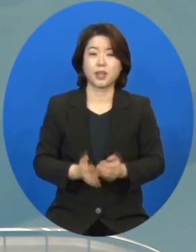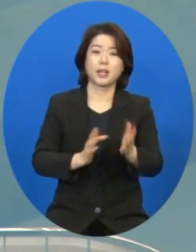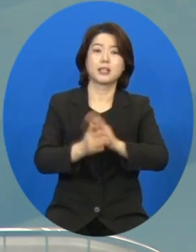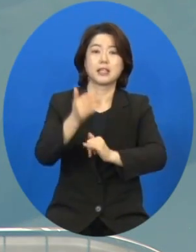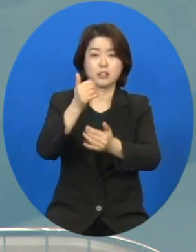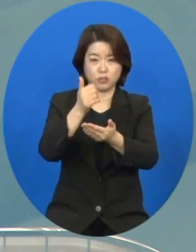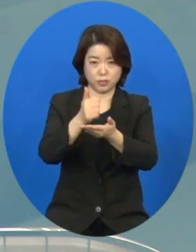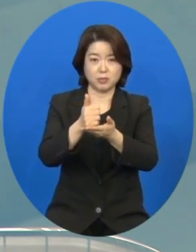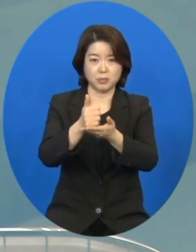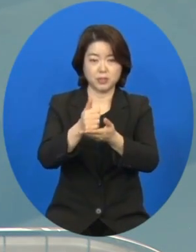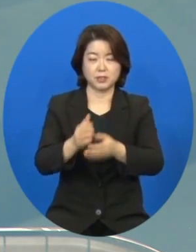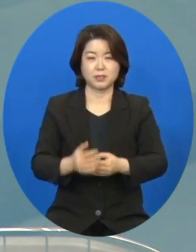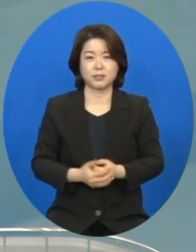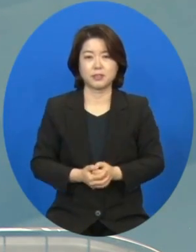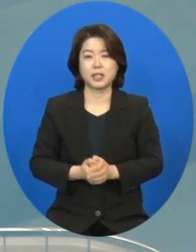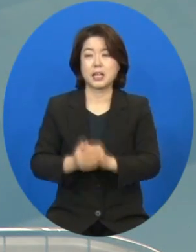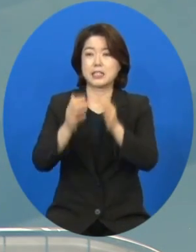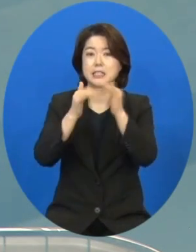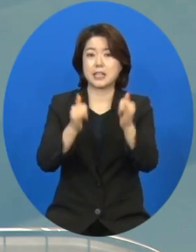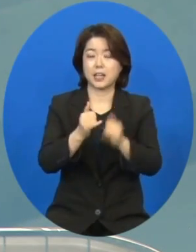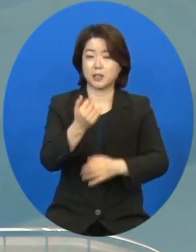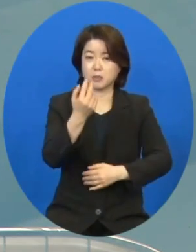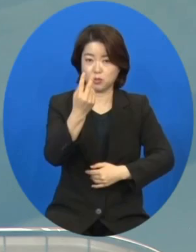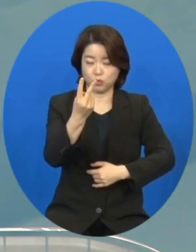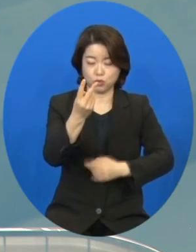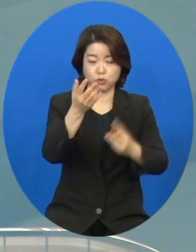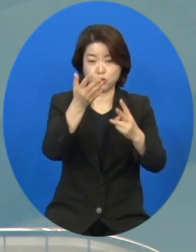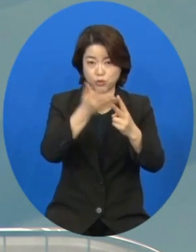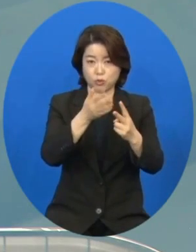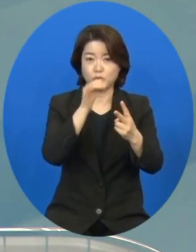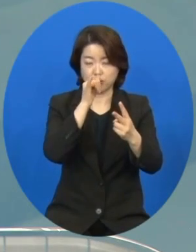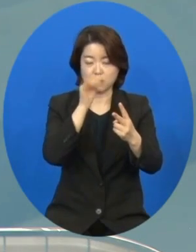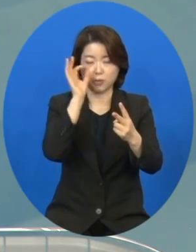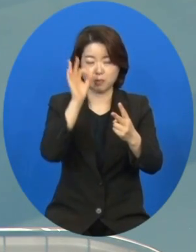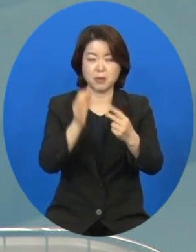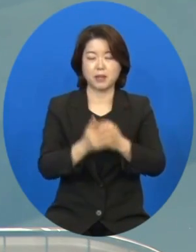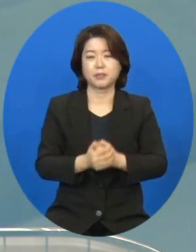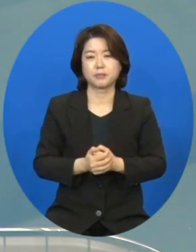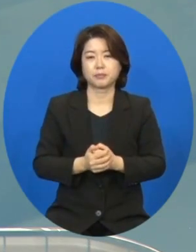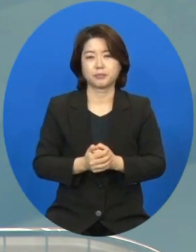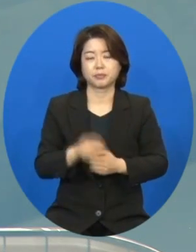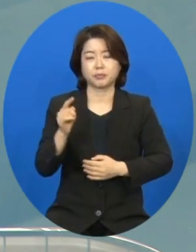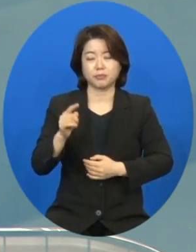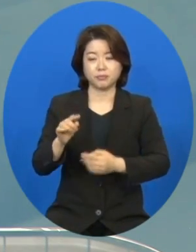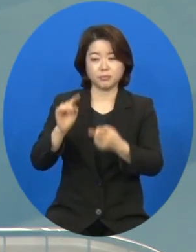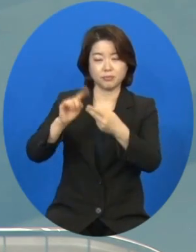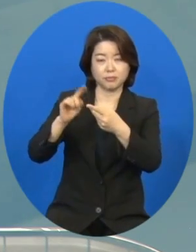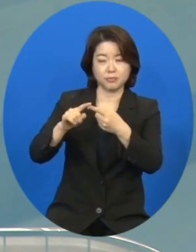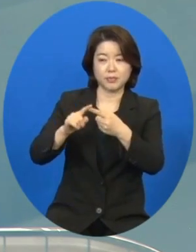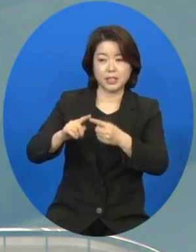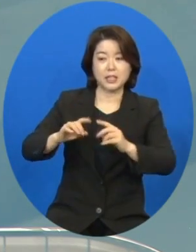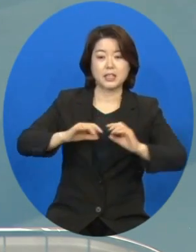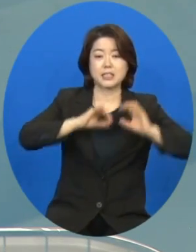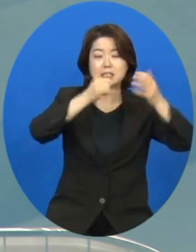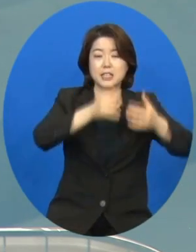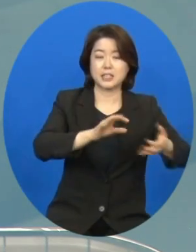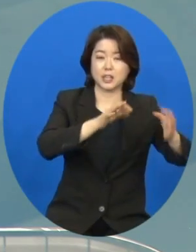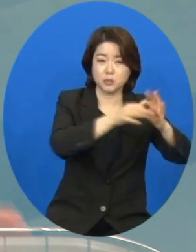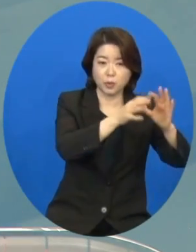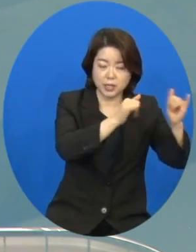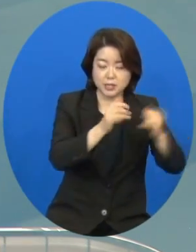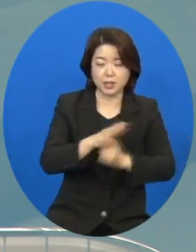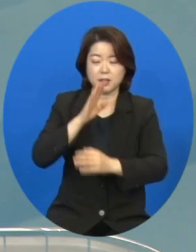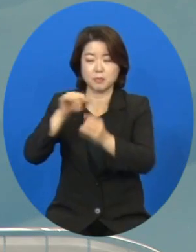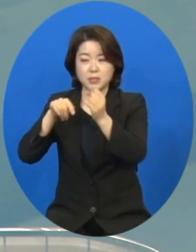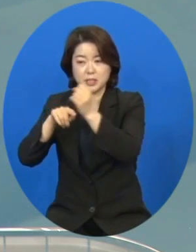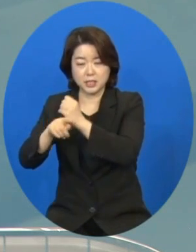예수님께서는 사람은 두 종류가 있다고 말씀하셨어요. 세상에 속한 사람과 진리에 속한 사람.